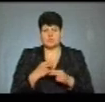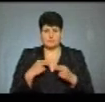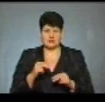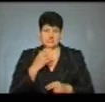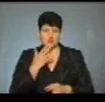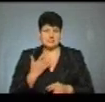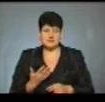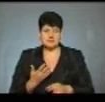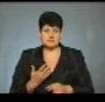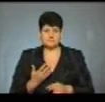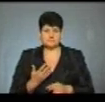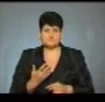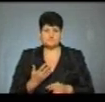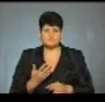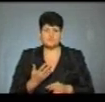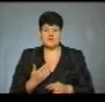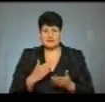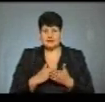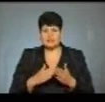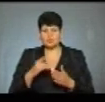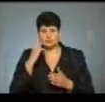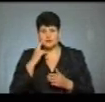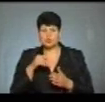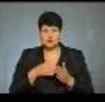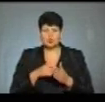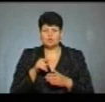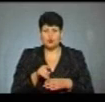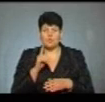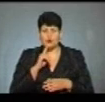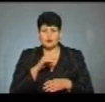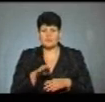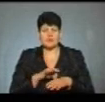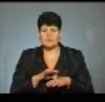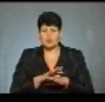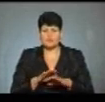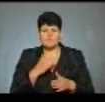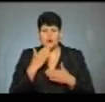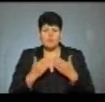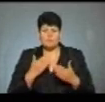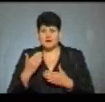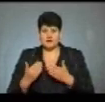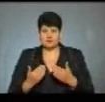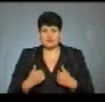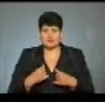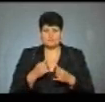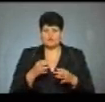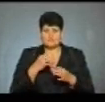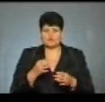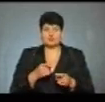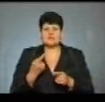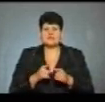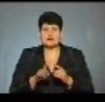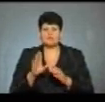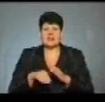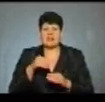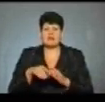І до, там є думки, що до того, поки ми там не проведемо якісь опитування, бо я не можу сказати, що це буде референдум, бо в